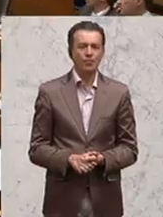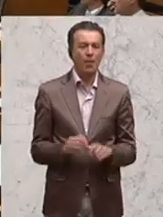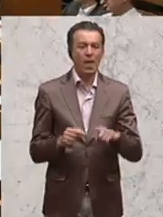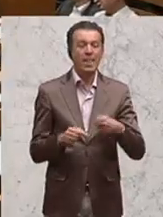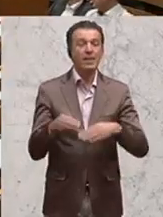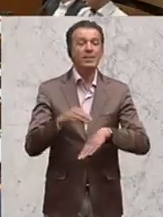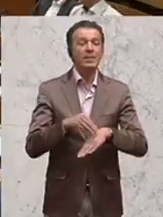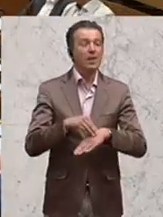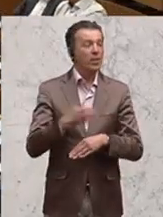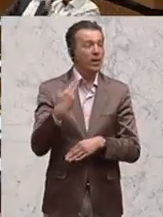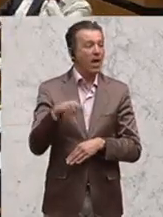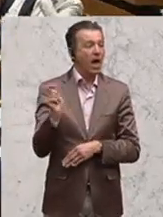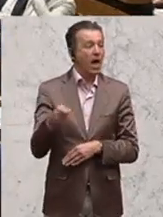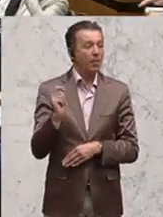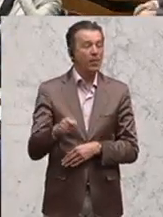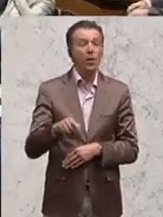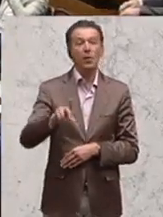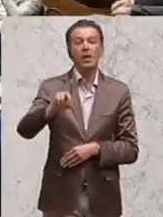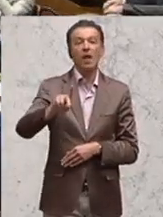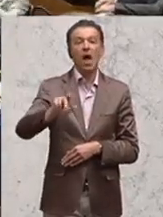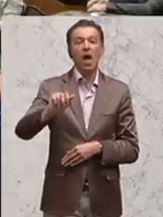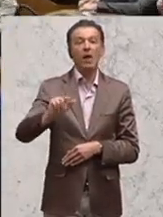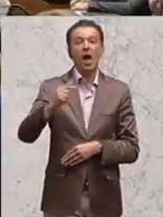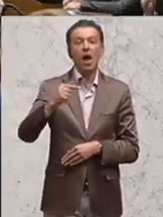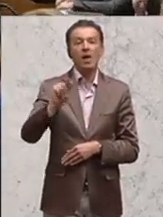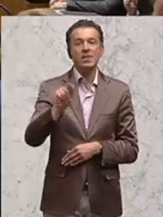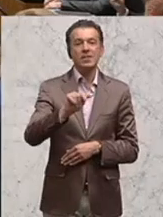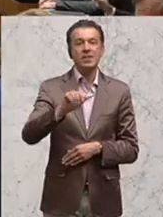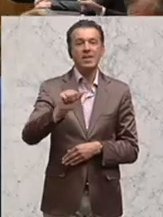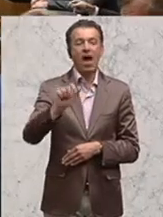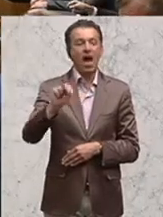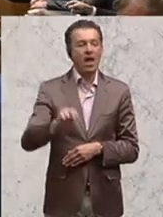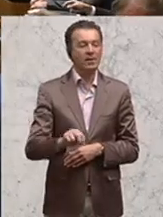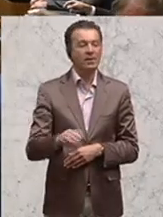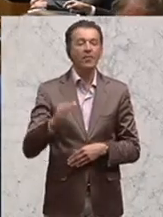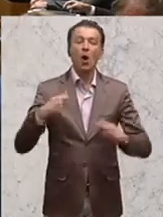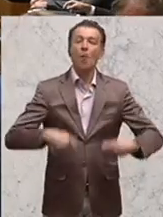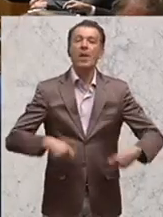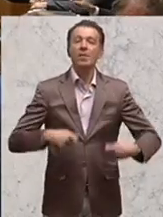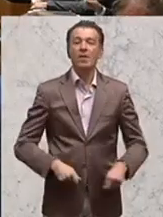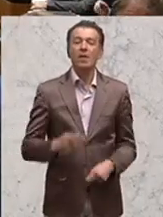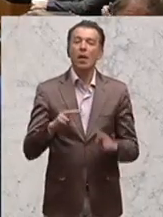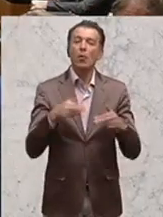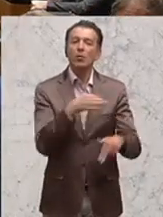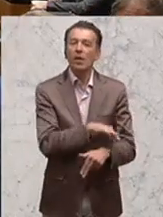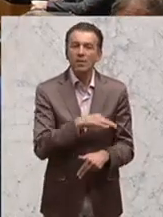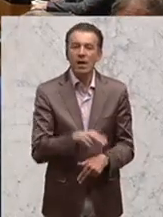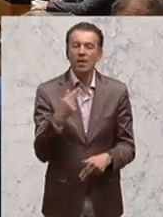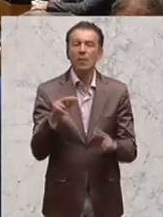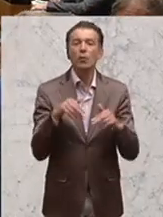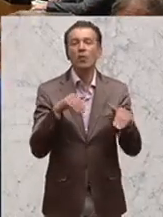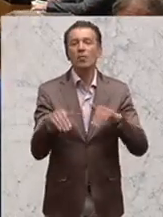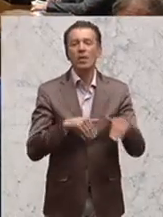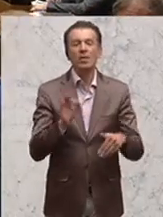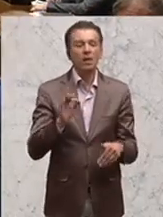Als nächster zu Wort gemeldet, Herr Abgeordneter Wolfgang Katzern. Bitte. Vorsitzender der Gewerkschaft der Privatangestellten GPA. Meine